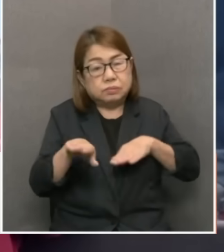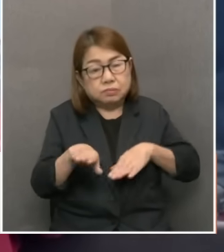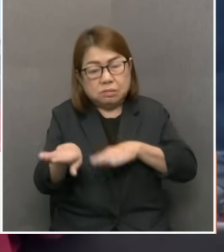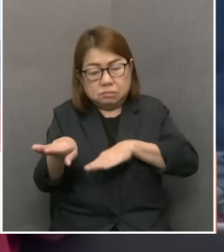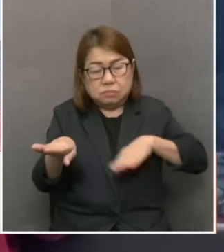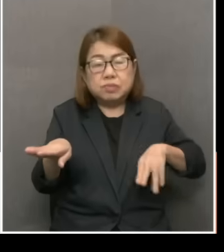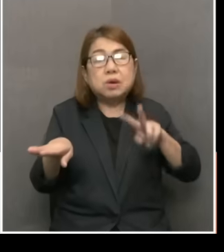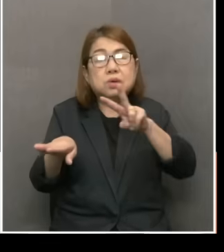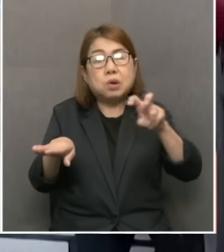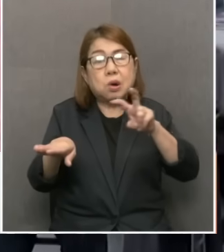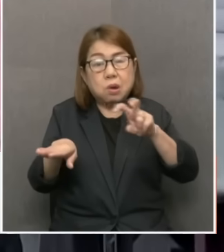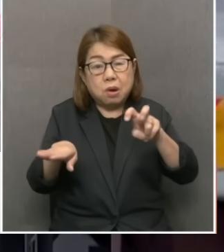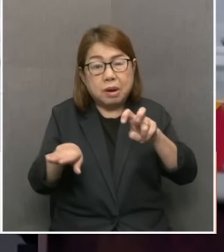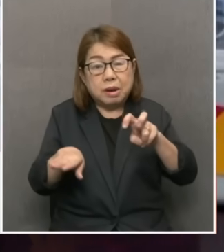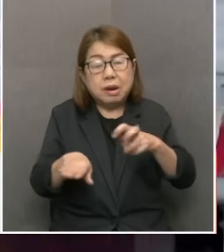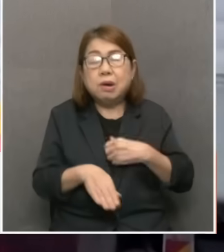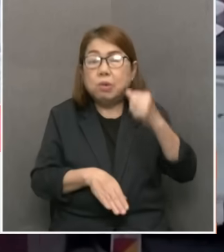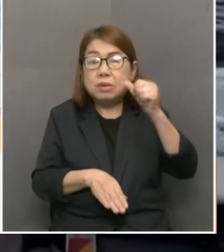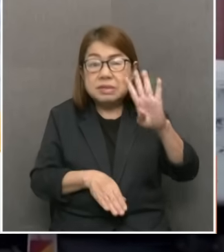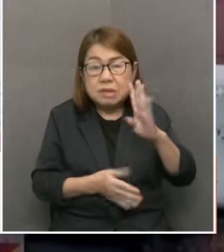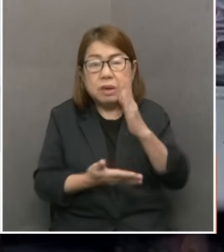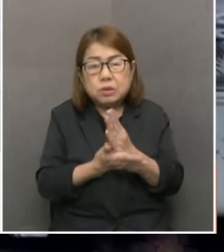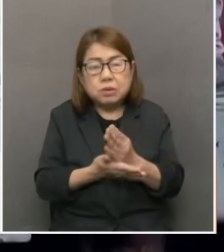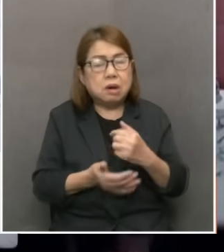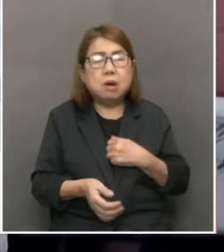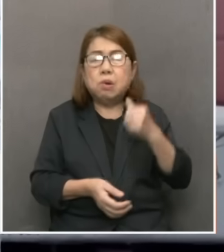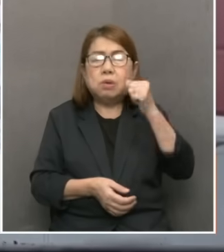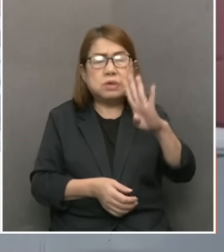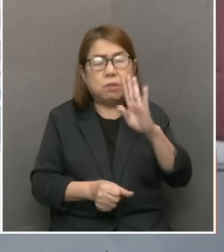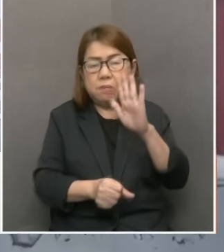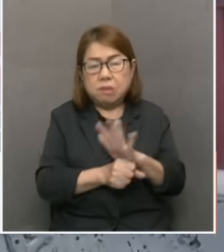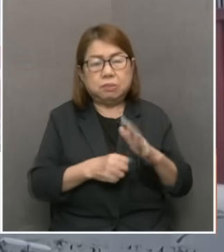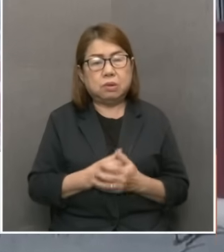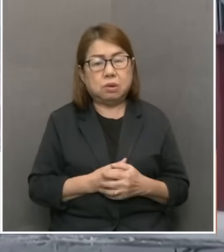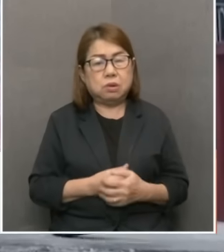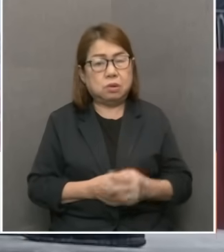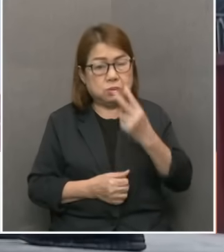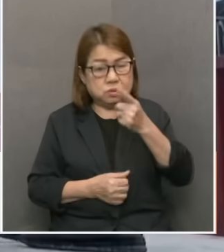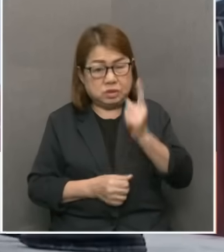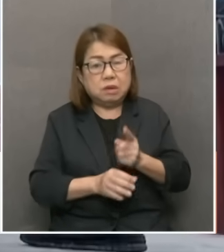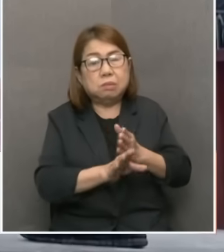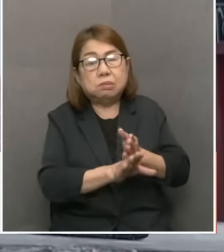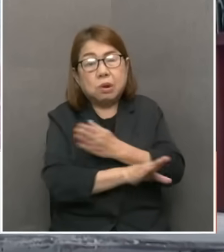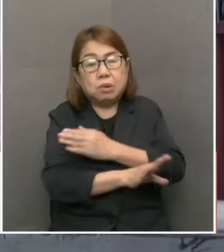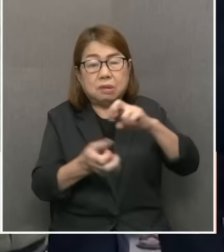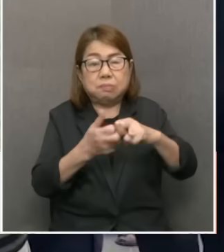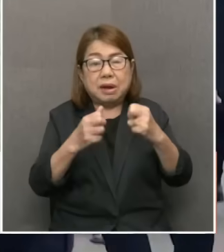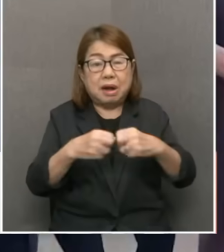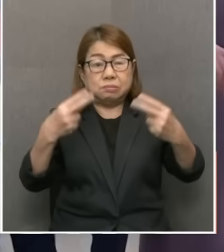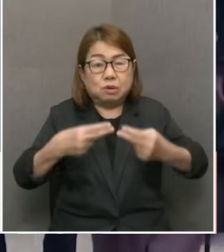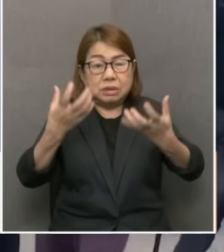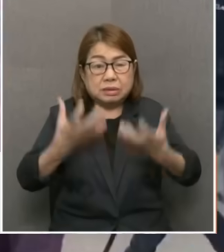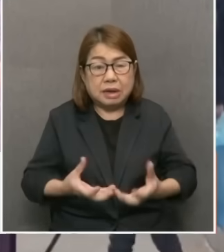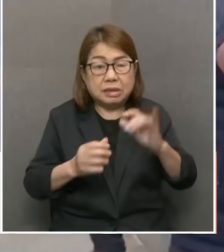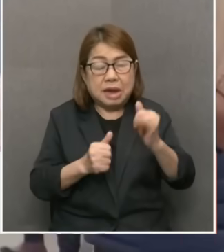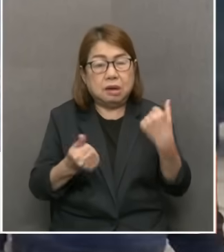4วันที่กำลังจะเริ่มขึ้นนั้นก็ยังไม่มากพอค่ะเมื่อเทียบกับช่วงก่อนเกิดการสู้รบ ที่รถบรรทุกเข้าก